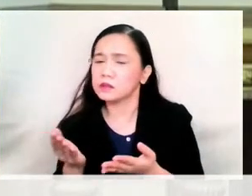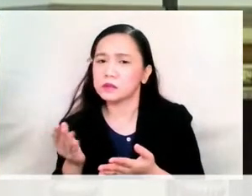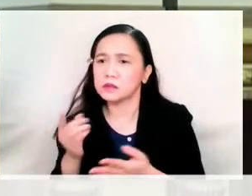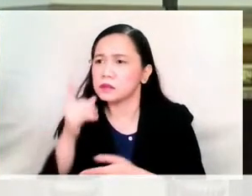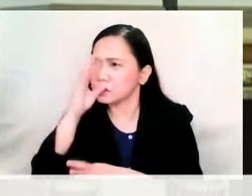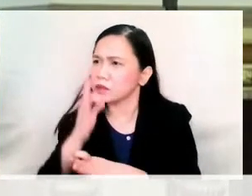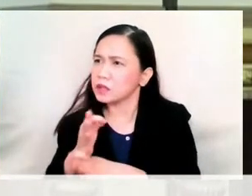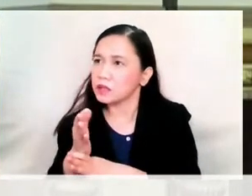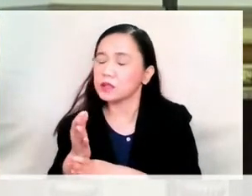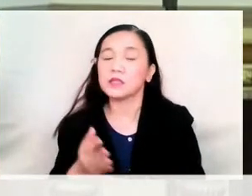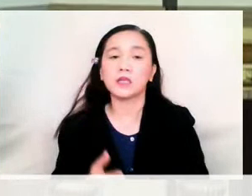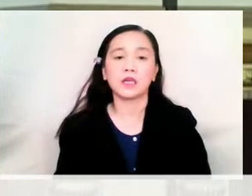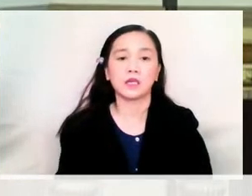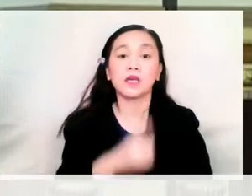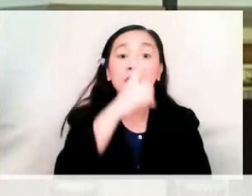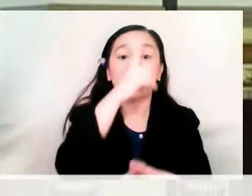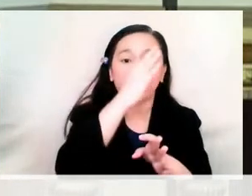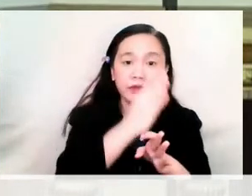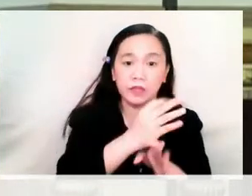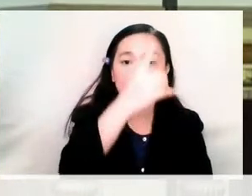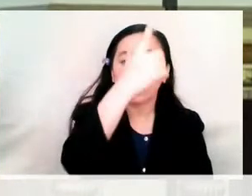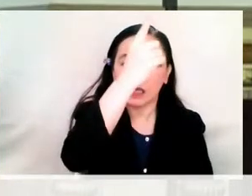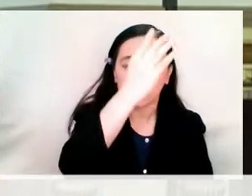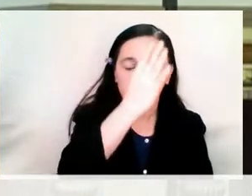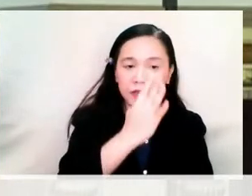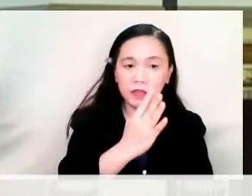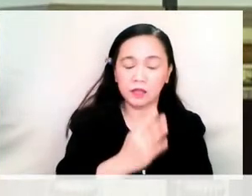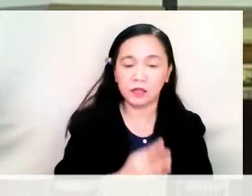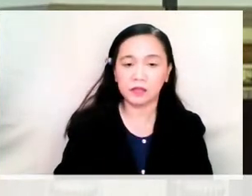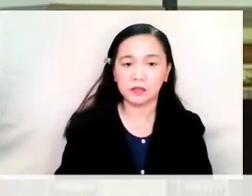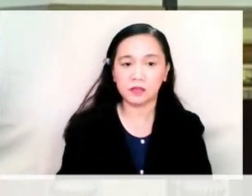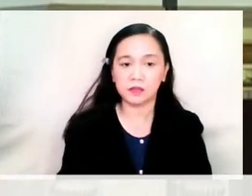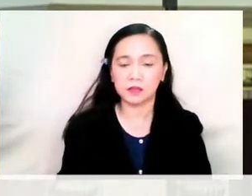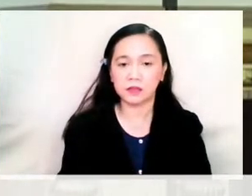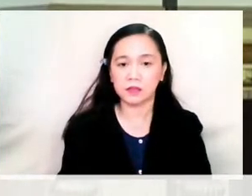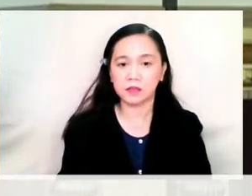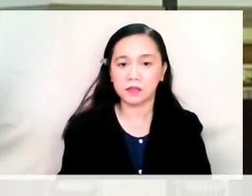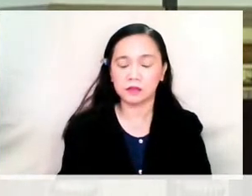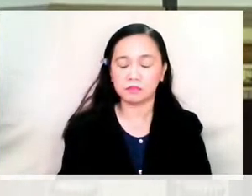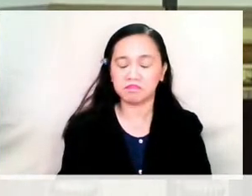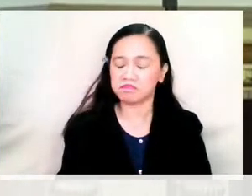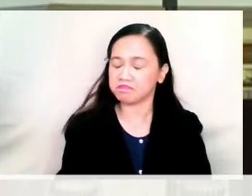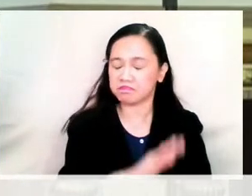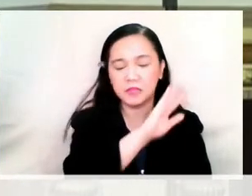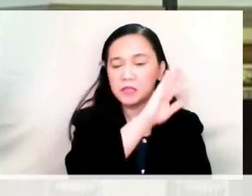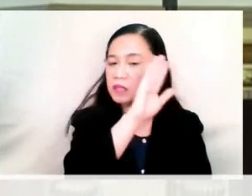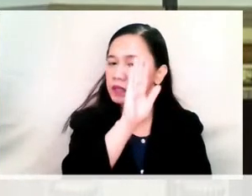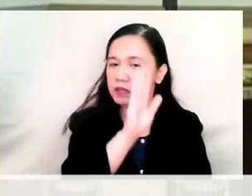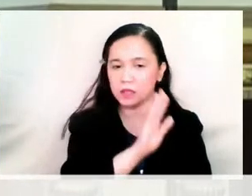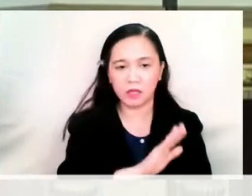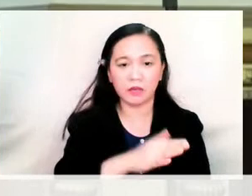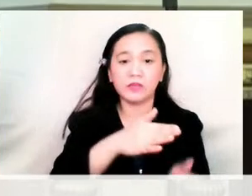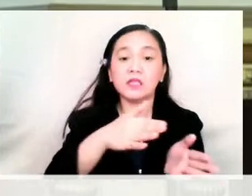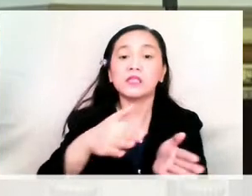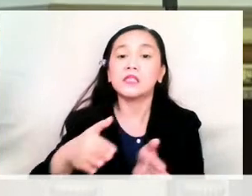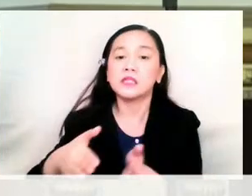Pananalig sa Diyos na hindi niya papabayaan ang kanyang mga